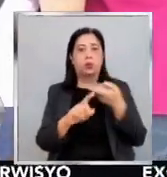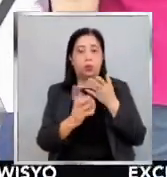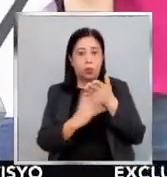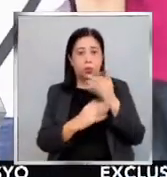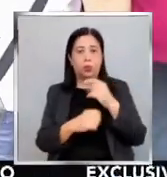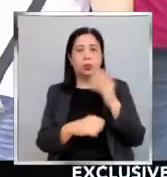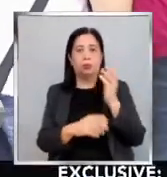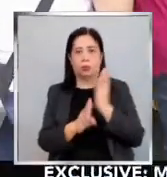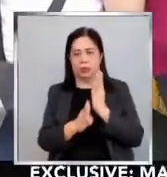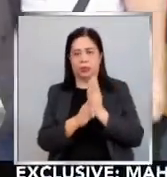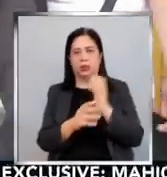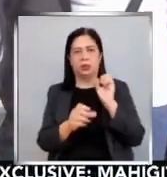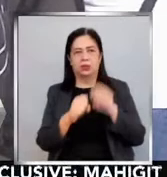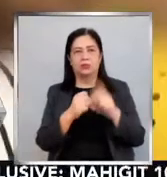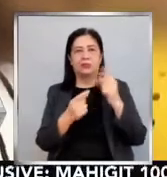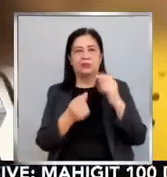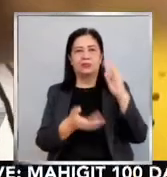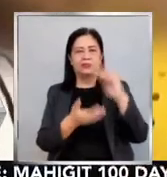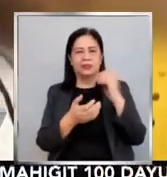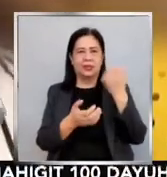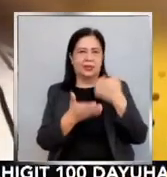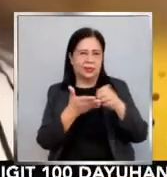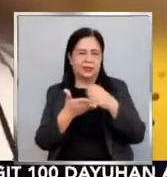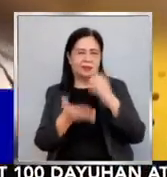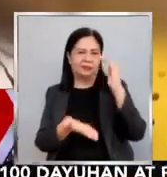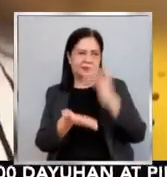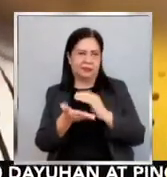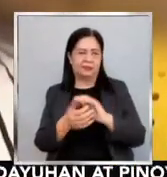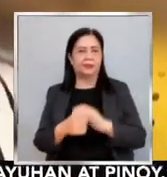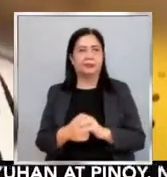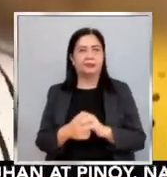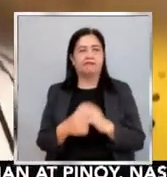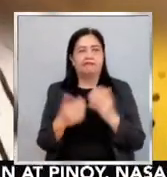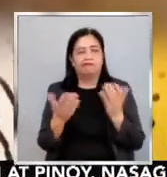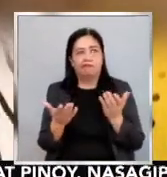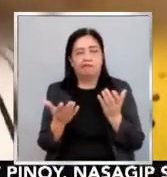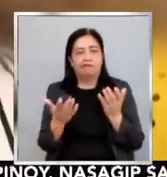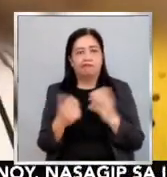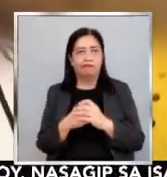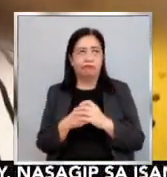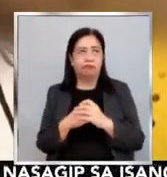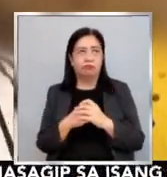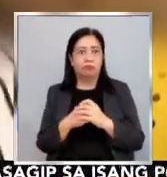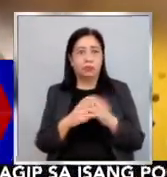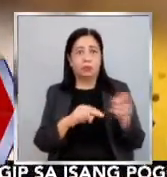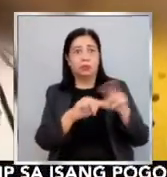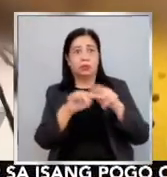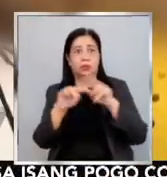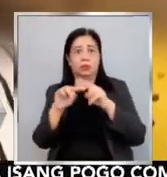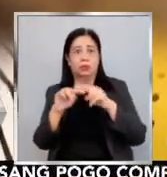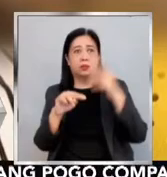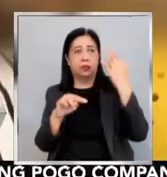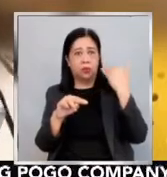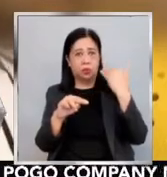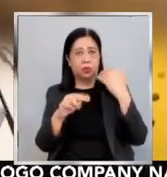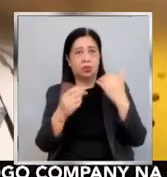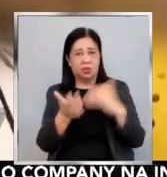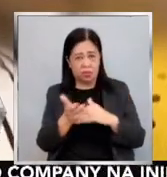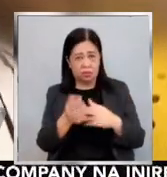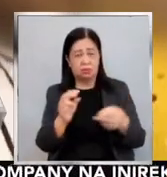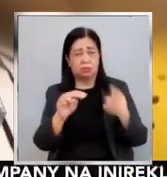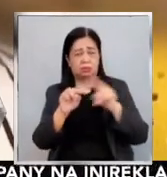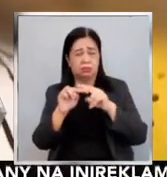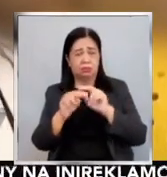na lang daw siya ng ibang gastusin. Medyo ano din, kasi... Nagtaas na sila before, tapos magtataas na naman ngayon.